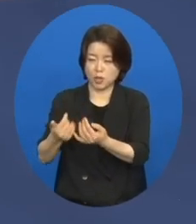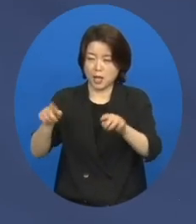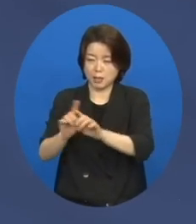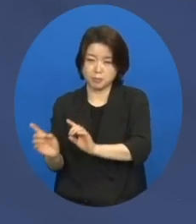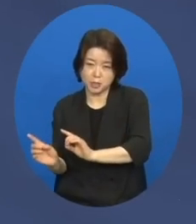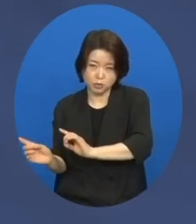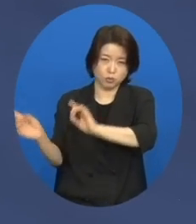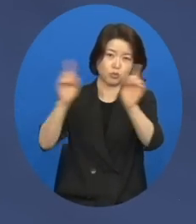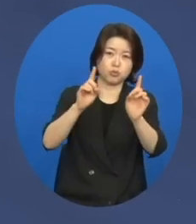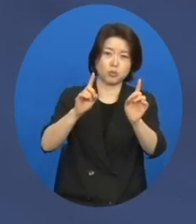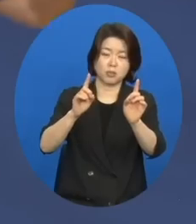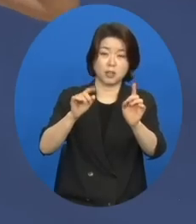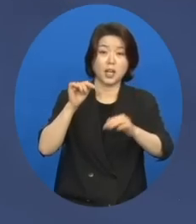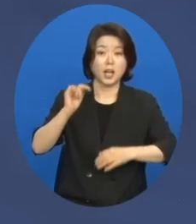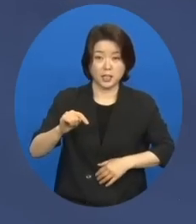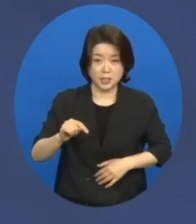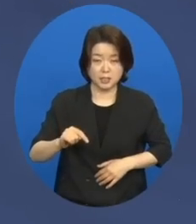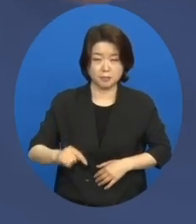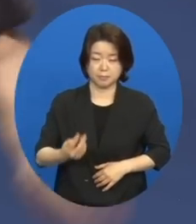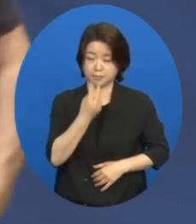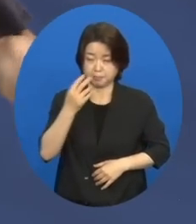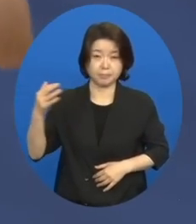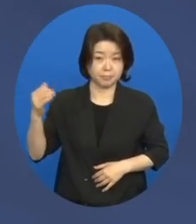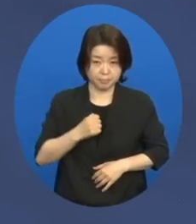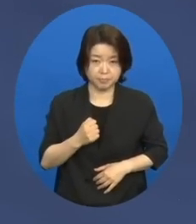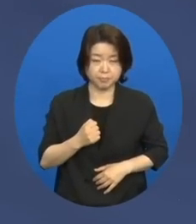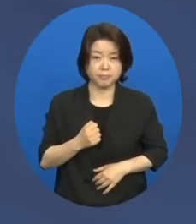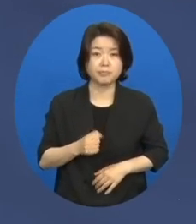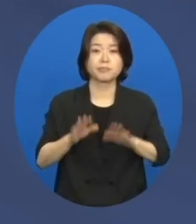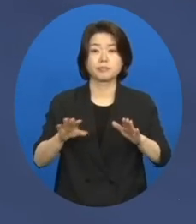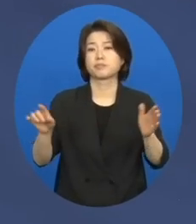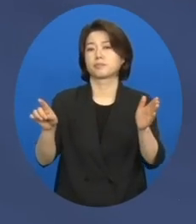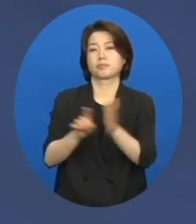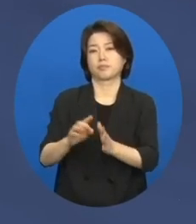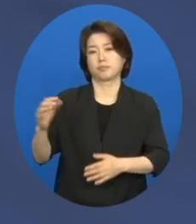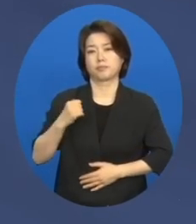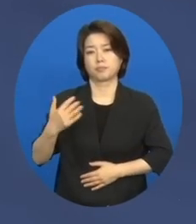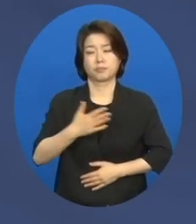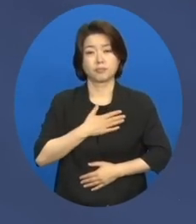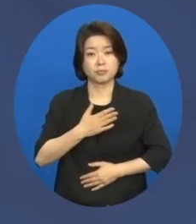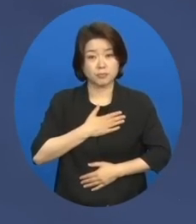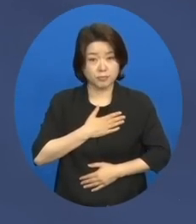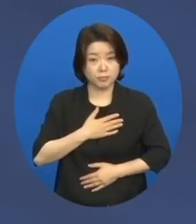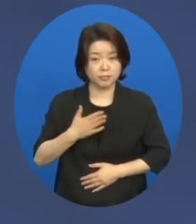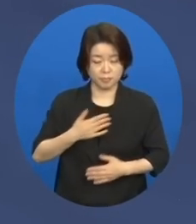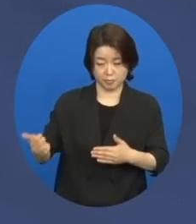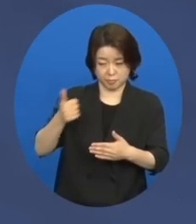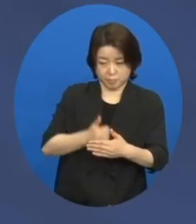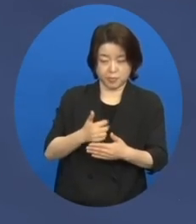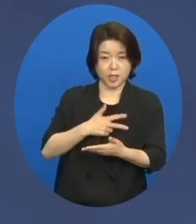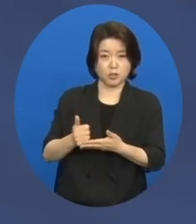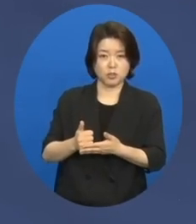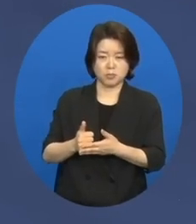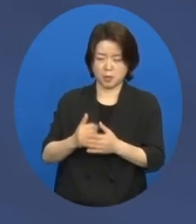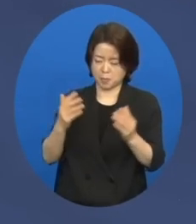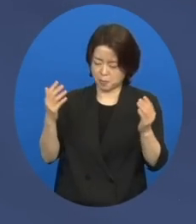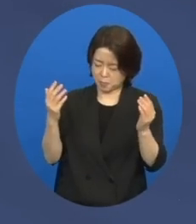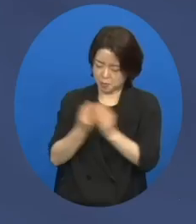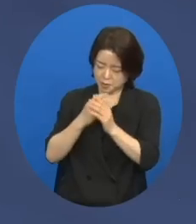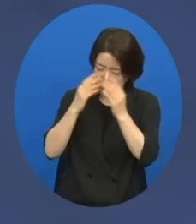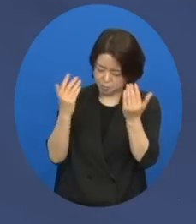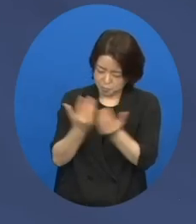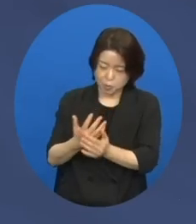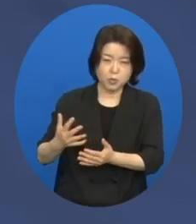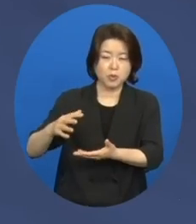죽음에서 부활한 그 생명을 이제 믿음으로 내가 내 안에 주님을 전부로 받아들여서